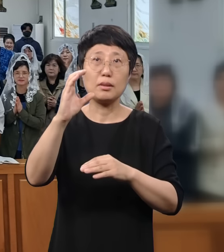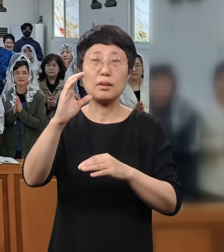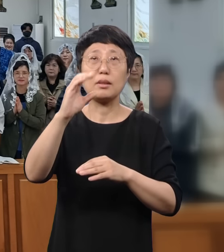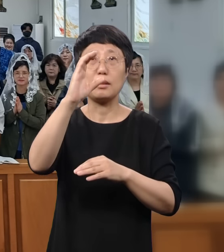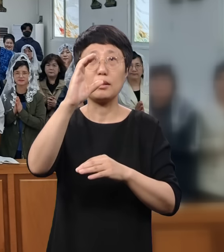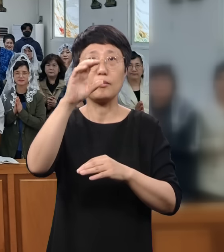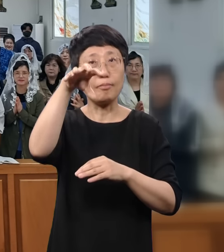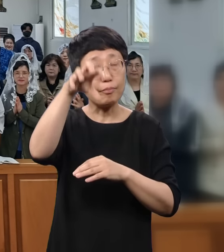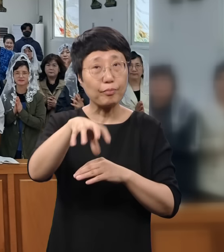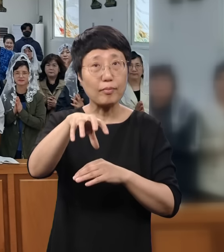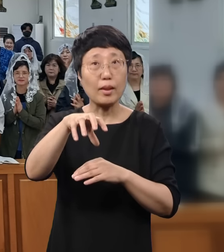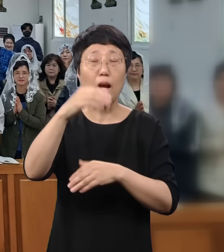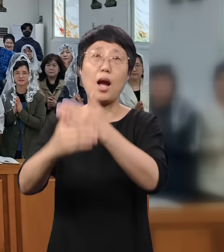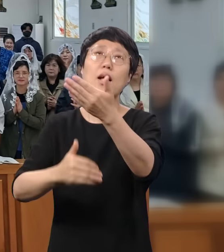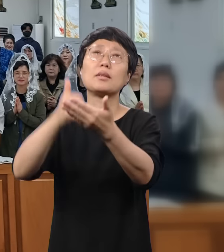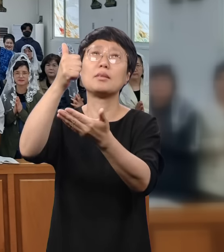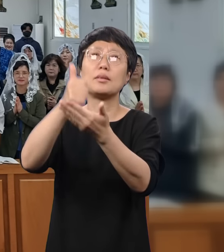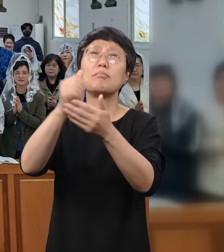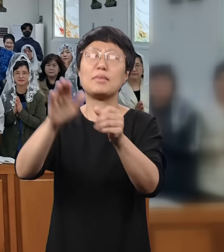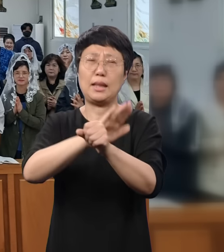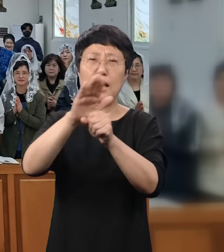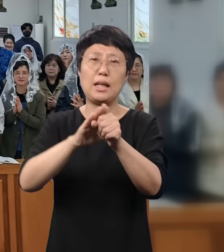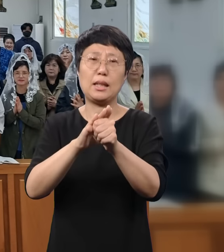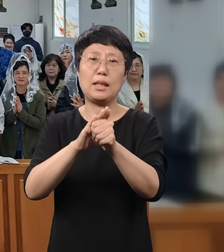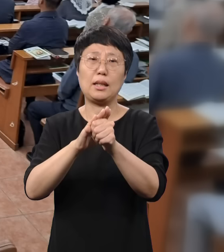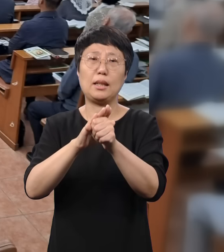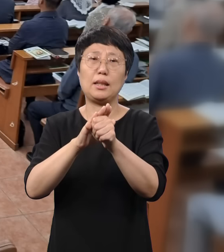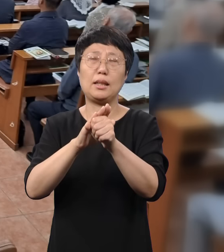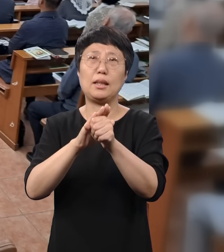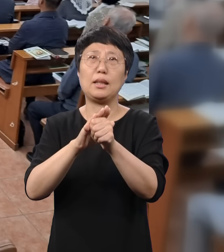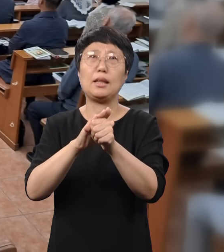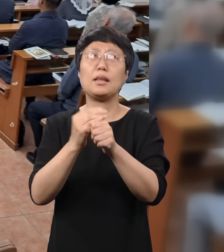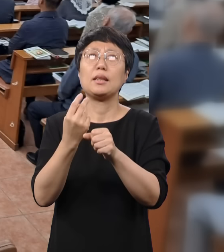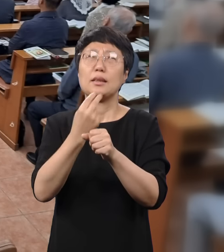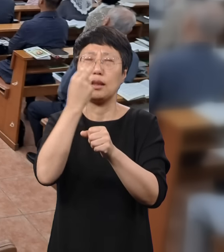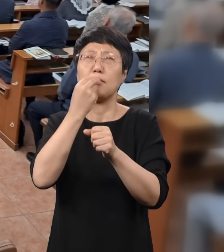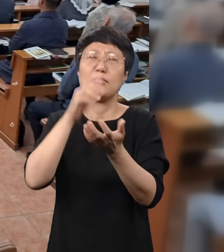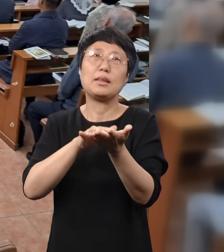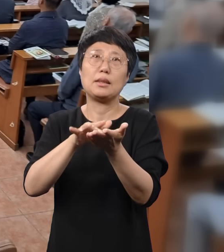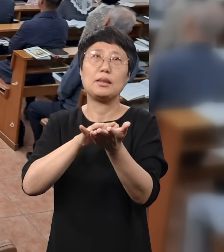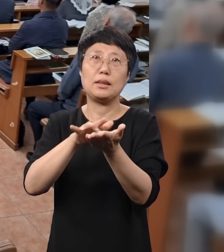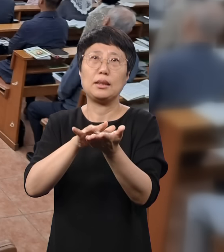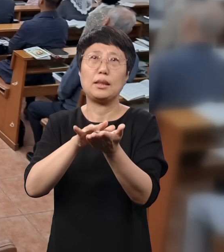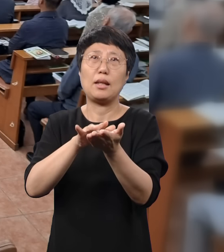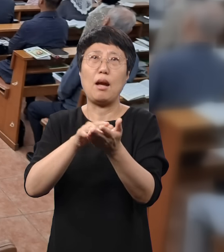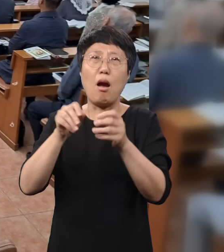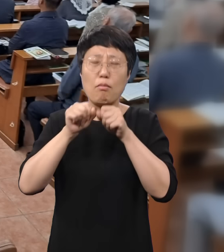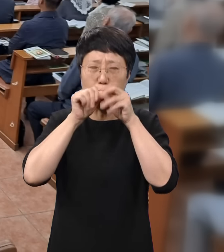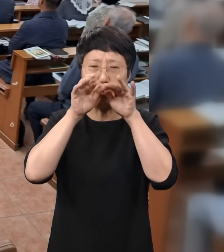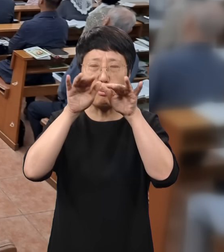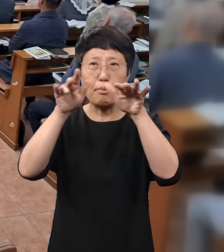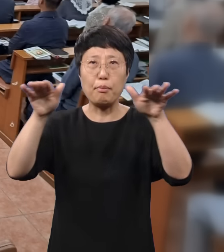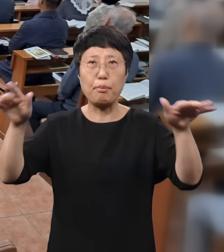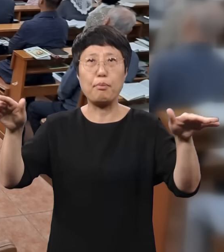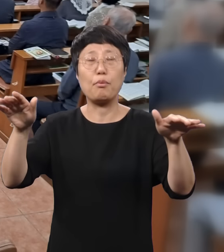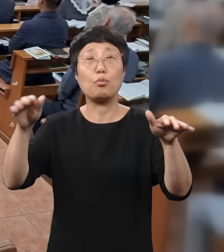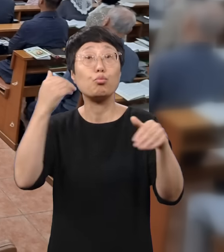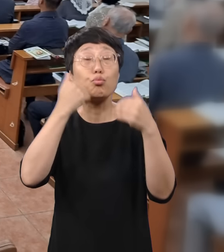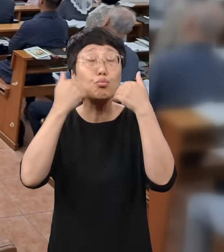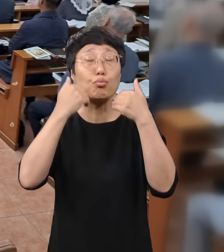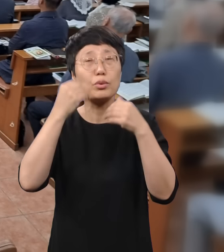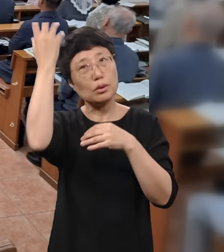사랑이 담긴 생명의 약이 마구 만들어져서 누군가에게 영혼의 위로가 되고